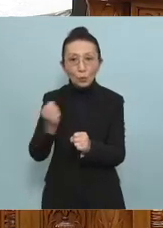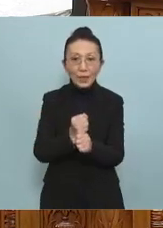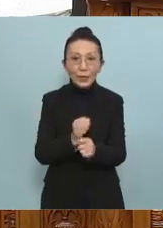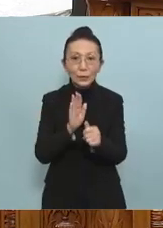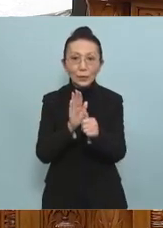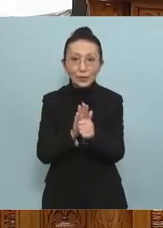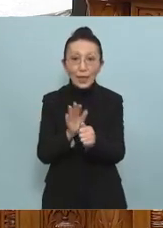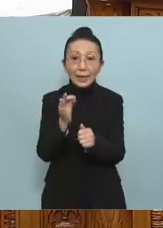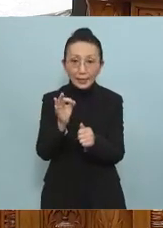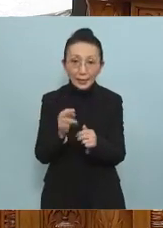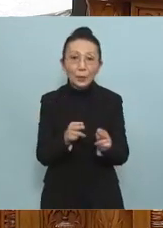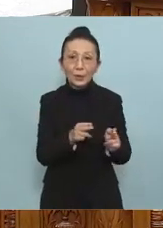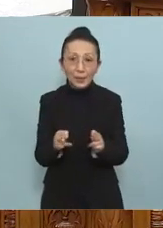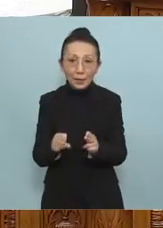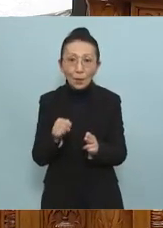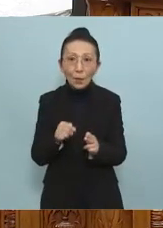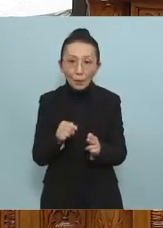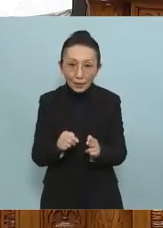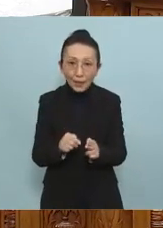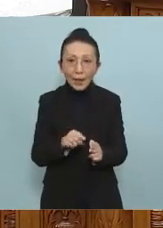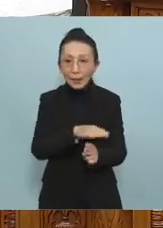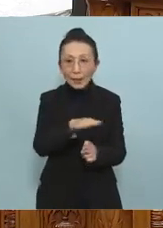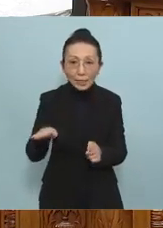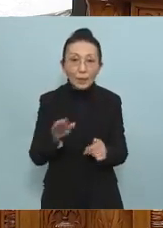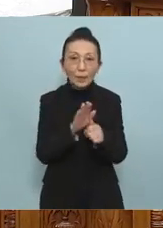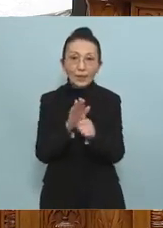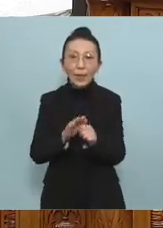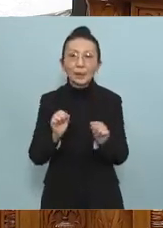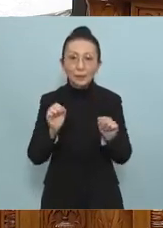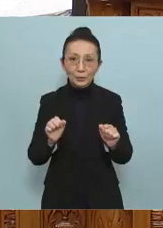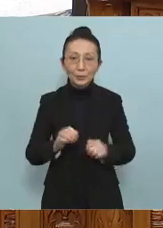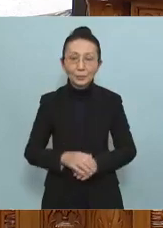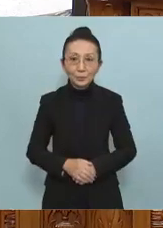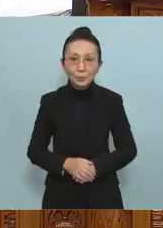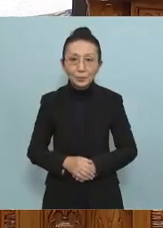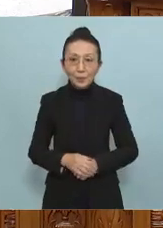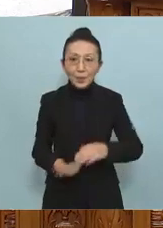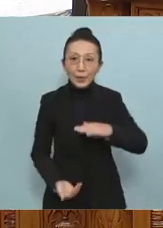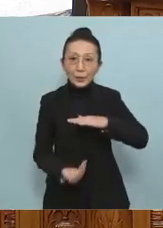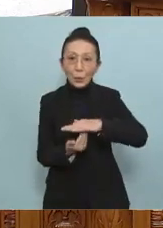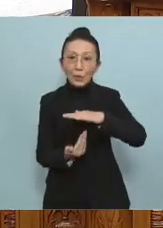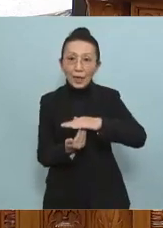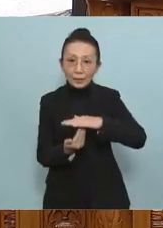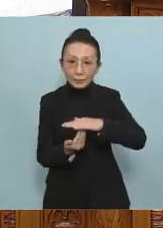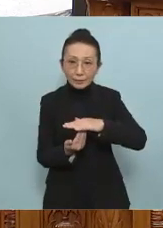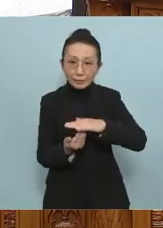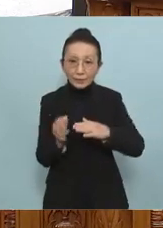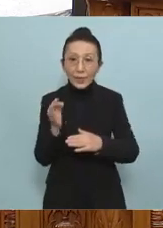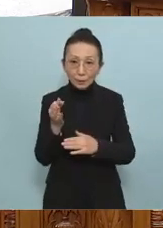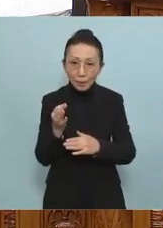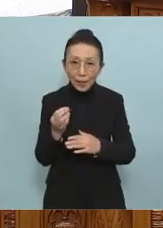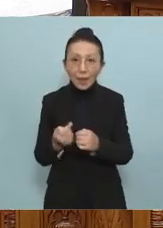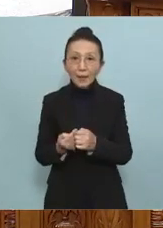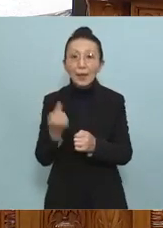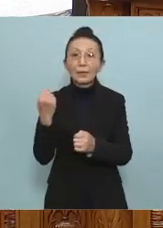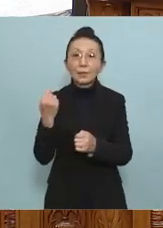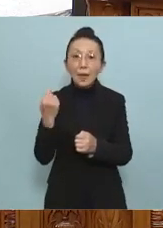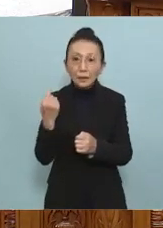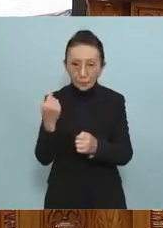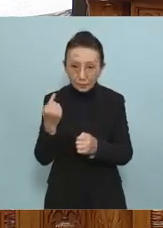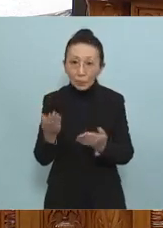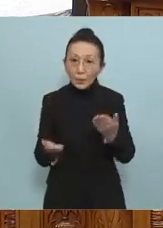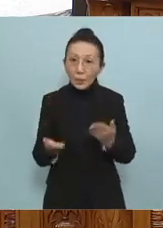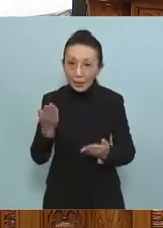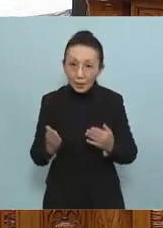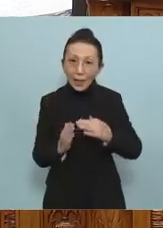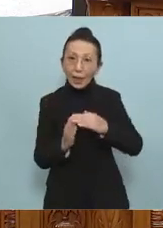金により支援をしてまいります。上限額は昨年の持続化給付金を超える額